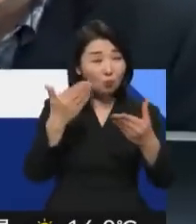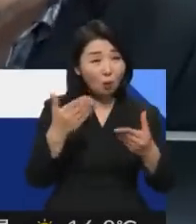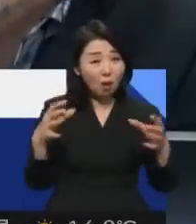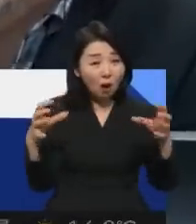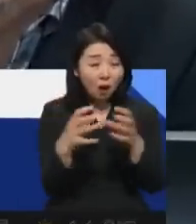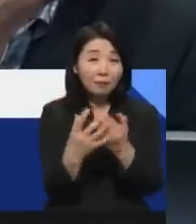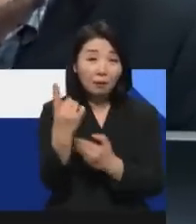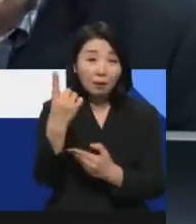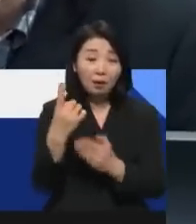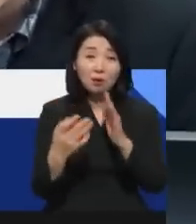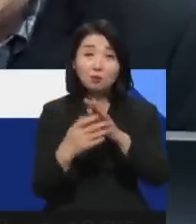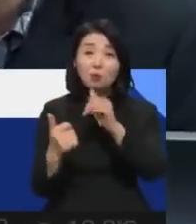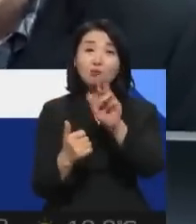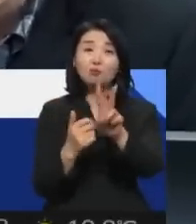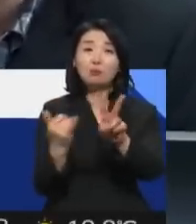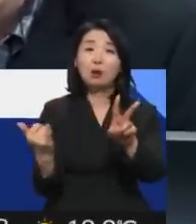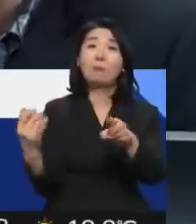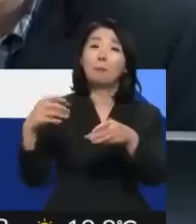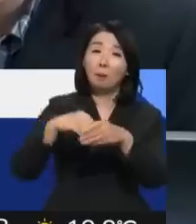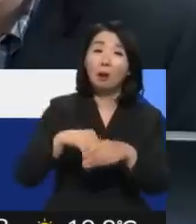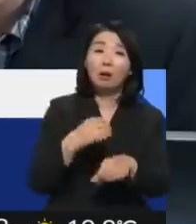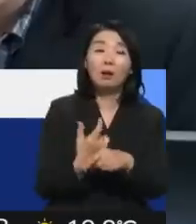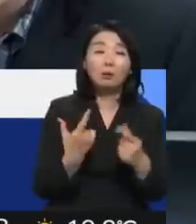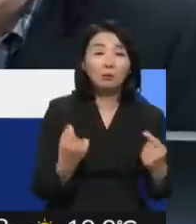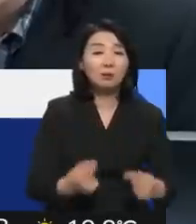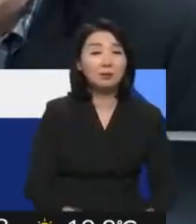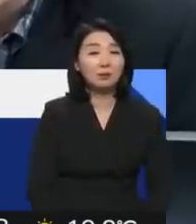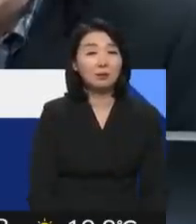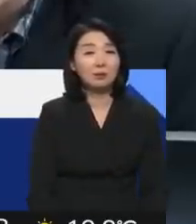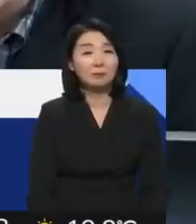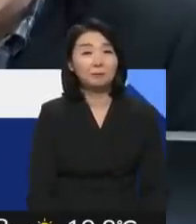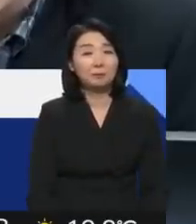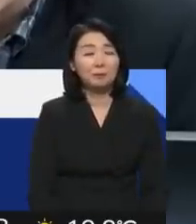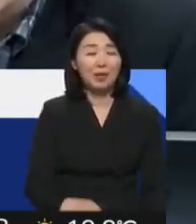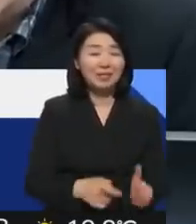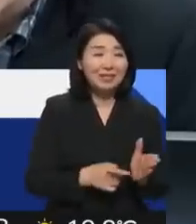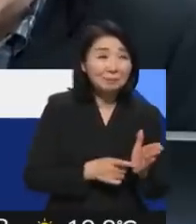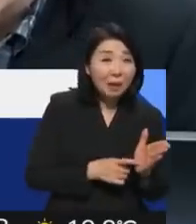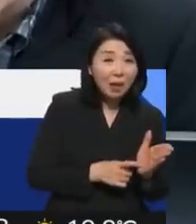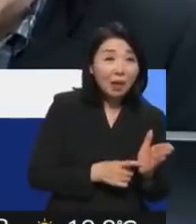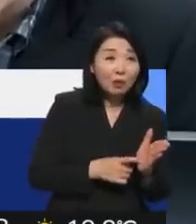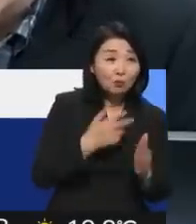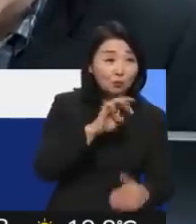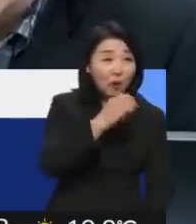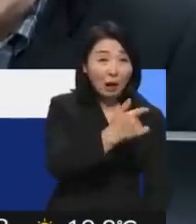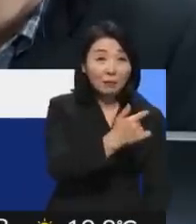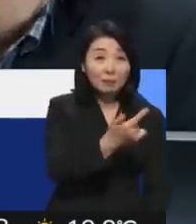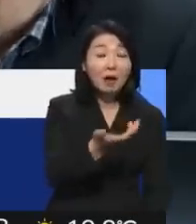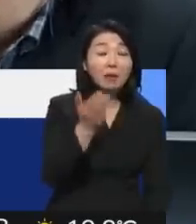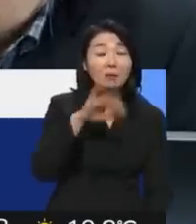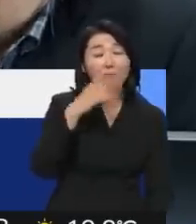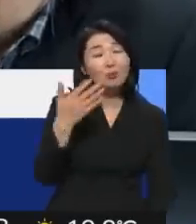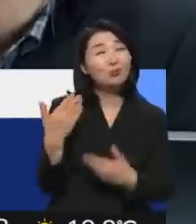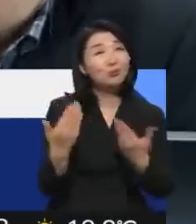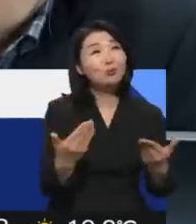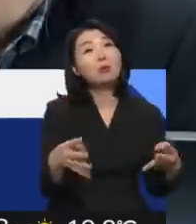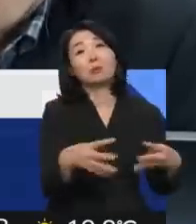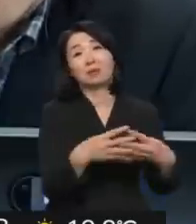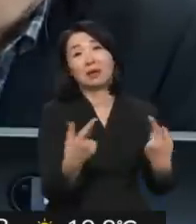받아주고 뭐 최고위원 둘도 받아주고 이런 거 답당 협상 때도 그랬던 것처럼 시간에 쫓기는 건 안철수 대표 측인데 그냥 다 내주고 협상한